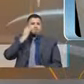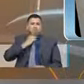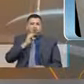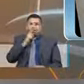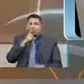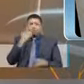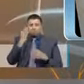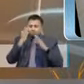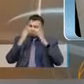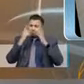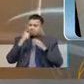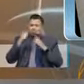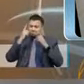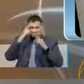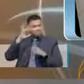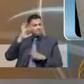الأزمة